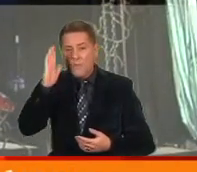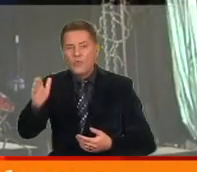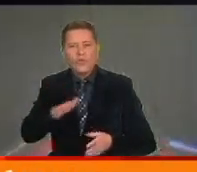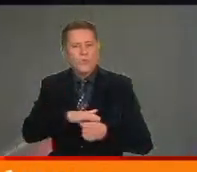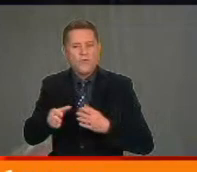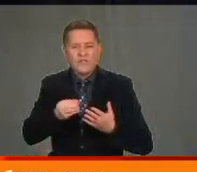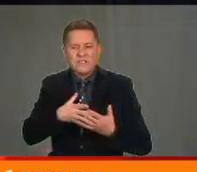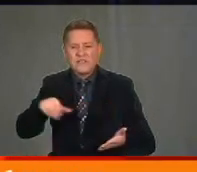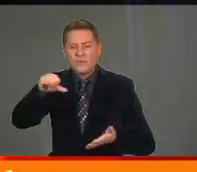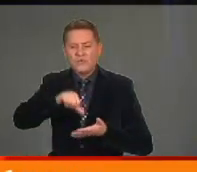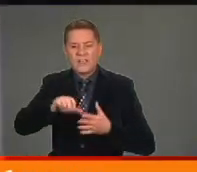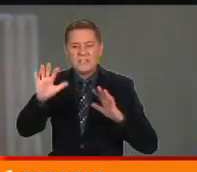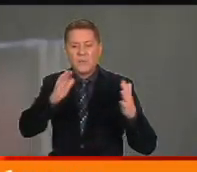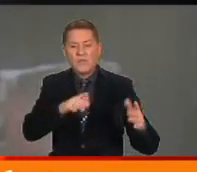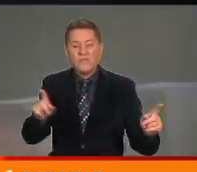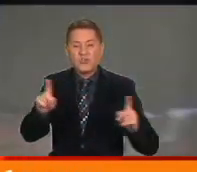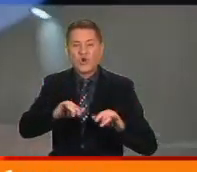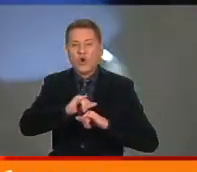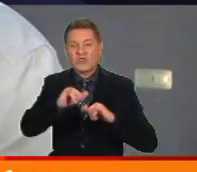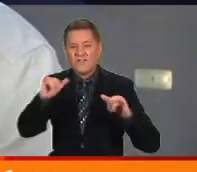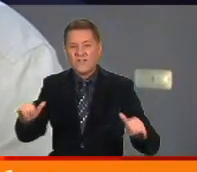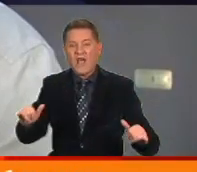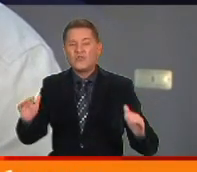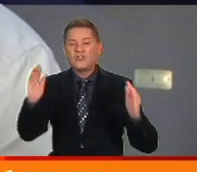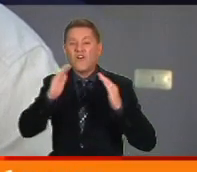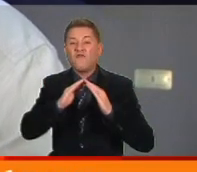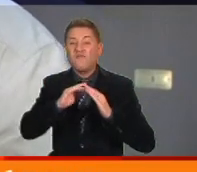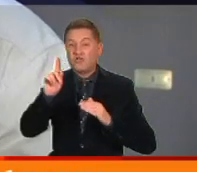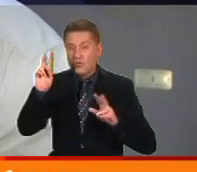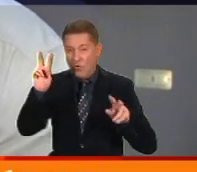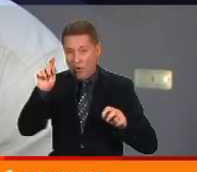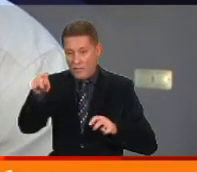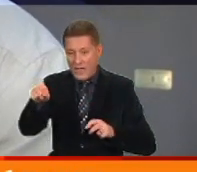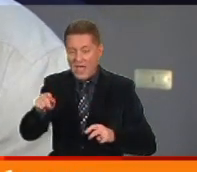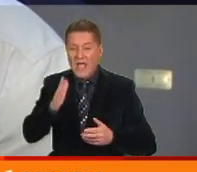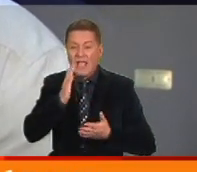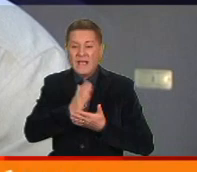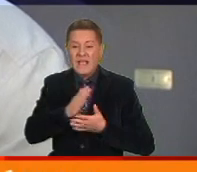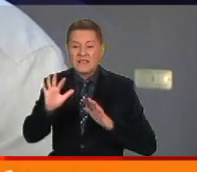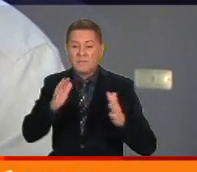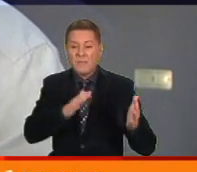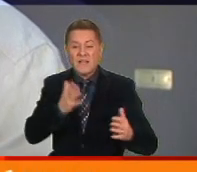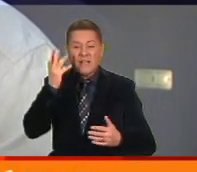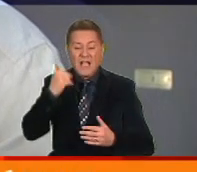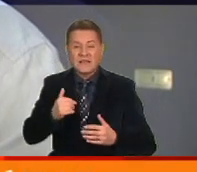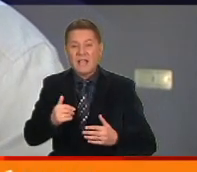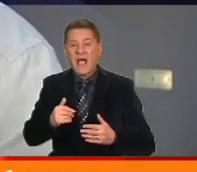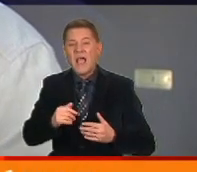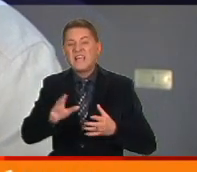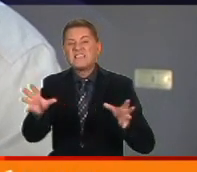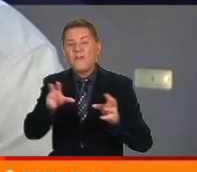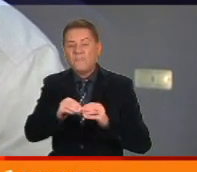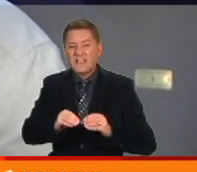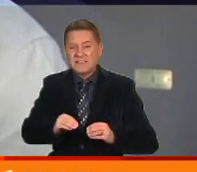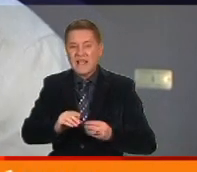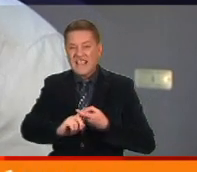повноцінними учасниками подій, що стрімко розвиваються в домі. У нас є моменти, коли ми спеціально інтегруємо дійство з залом, тому